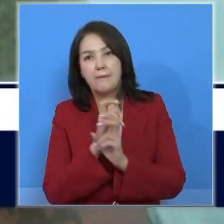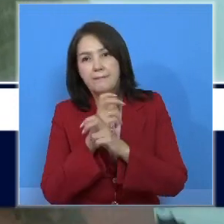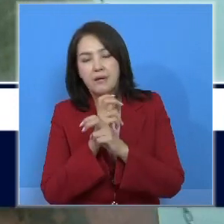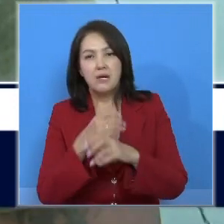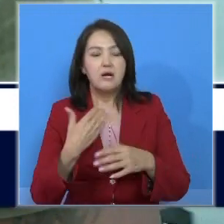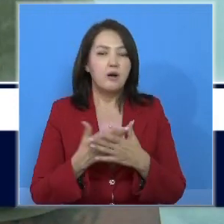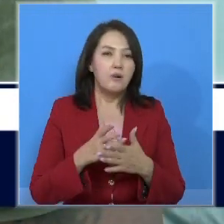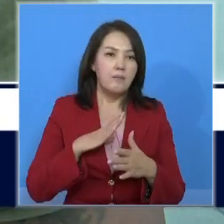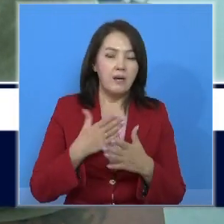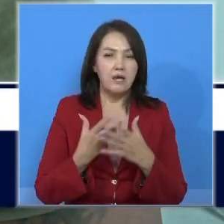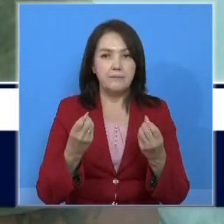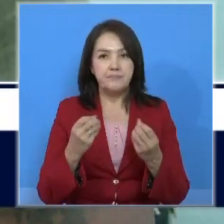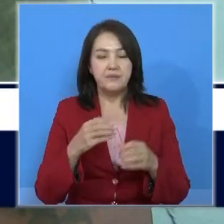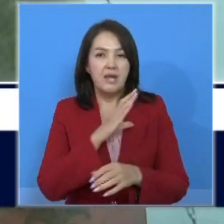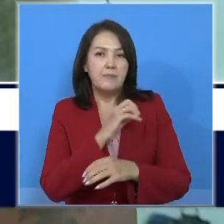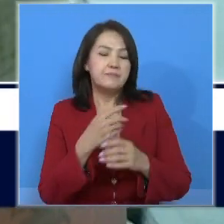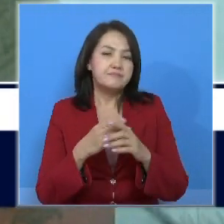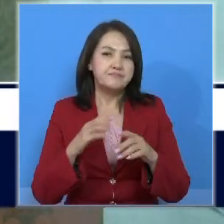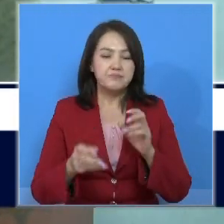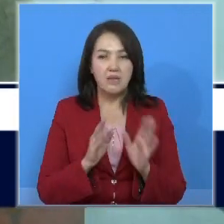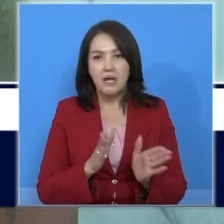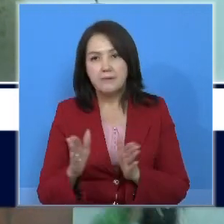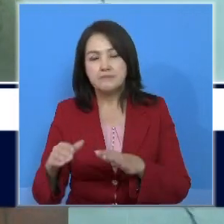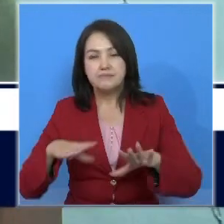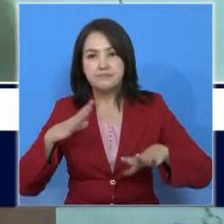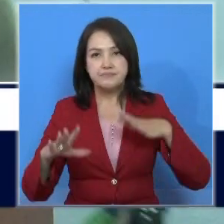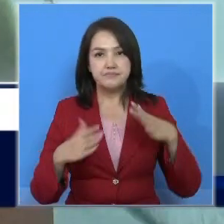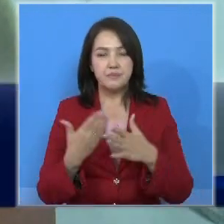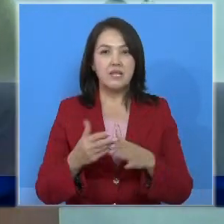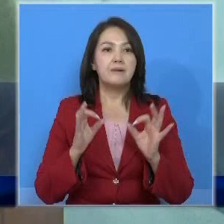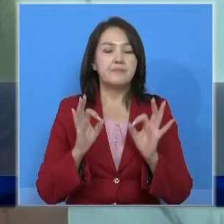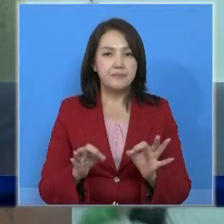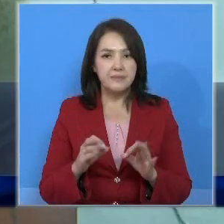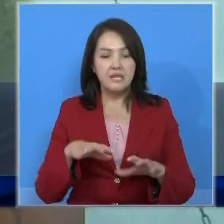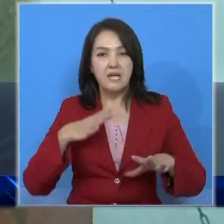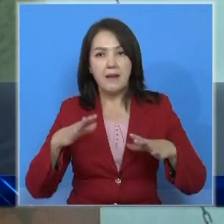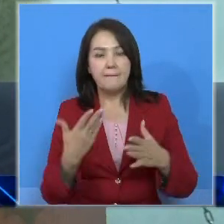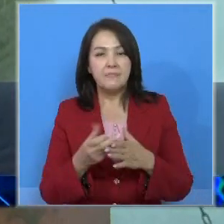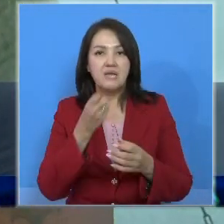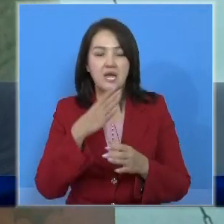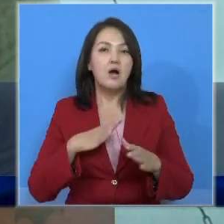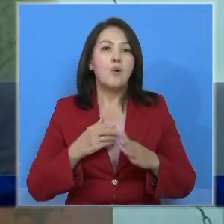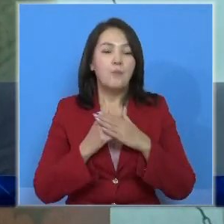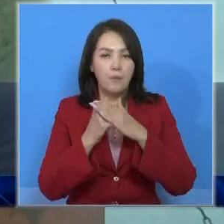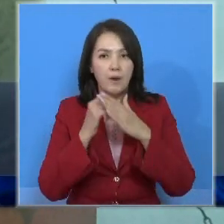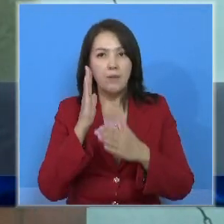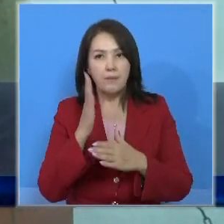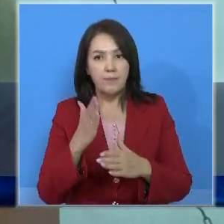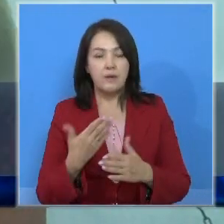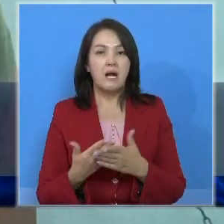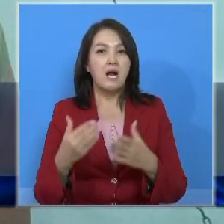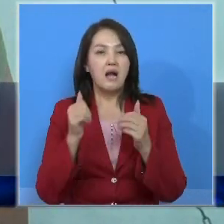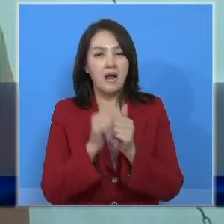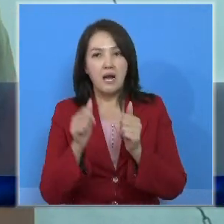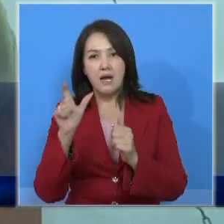nauqastardın jeke jüyesi jäne bulşıqet baylansın rettep kalpına keltiremiz. Turaqtı jattıgulardın arkasında jaqsı nätijege de kol jetkizip jürmiz.